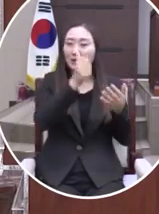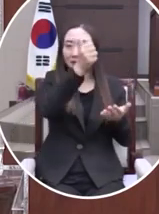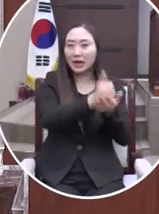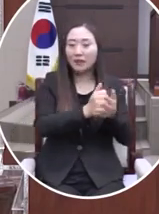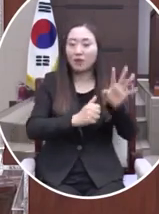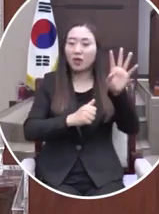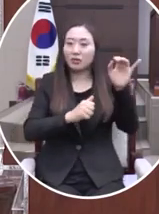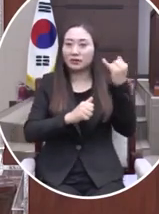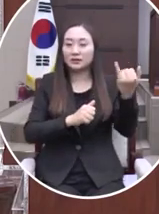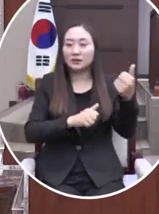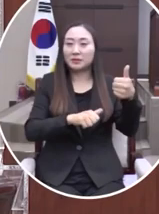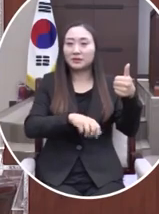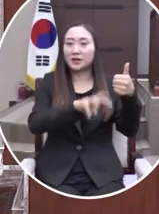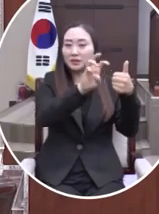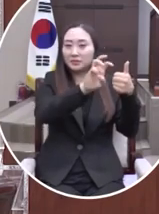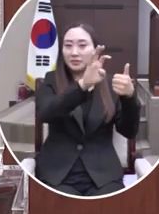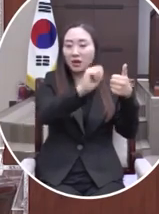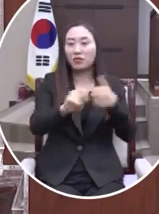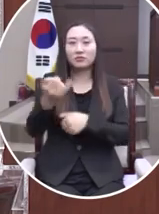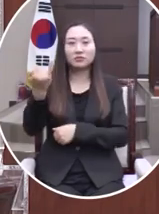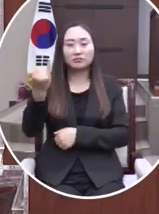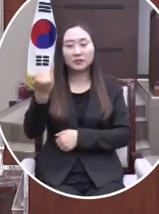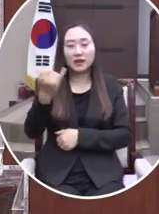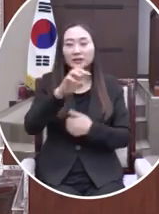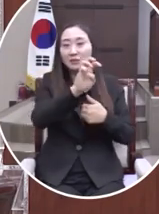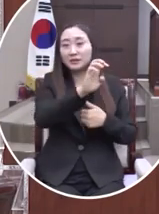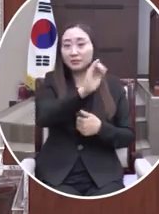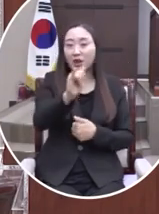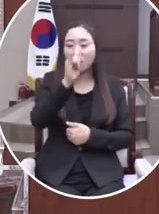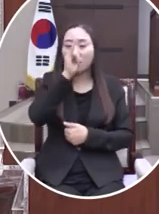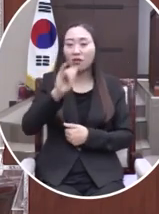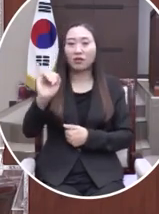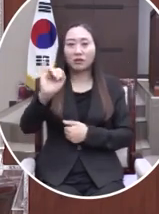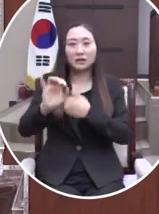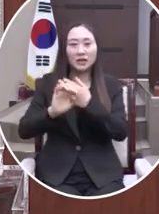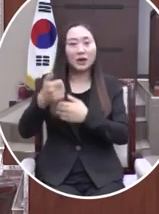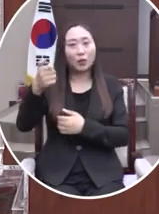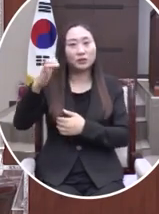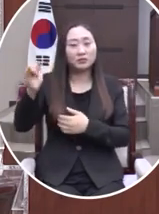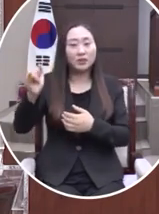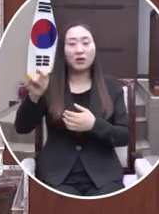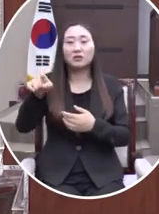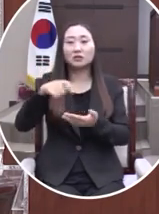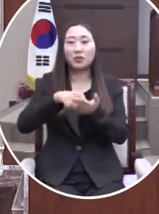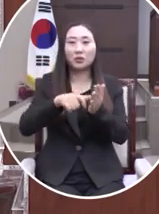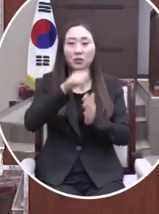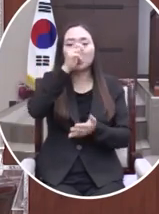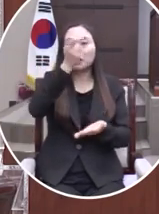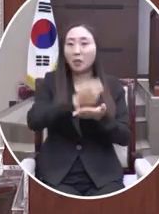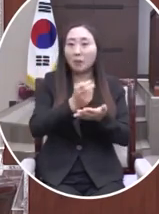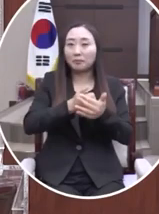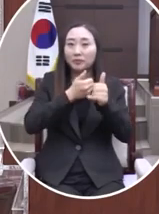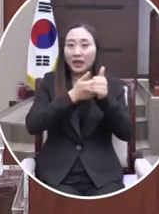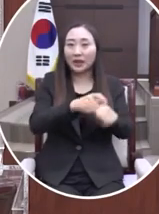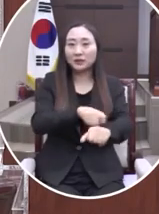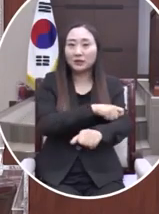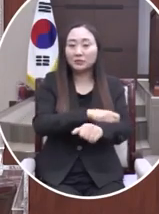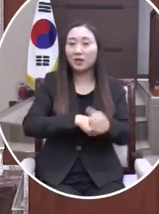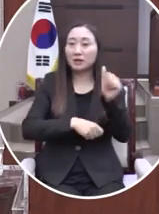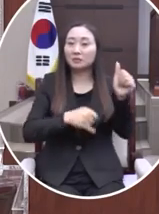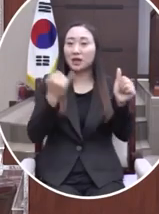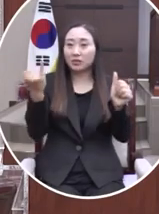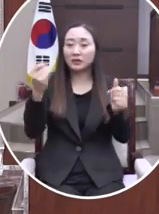여성 43명으로 성비는 42대 58입니다. 조례에서 규정한 대로 특별